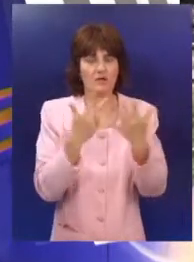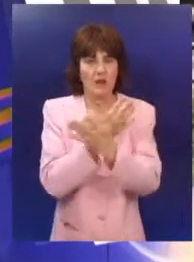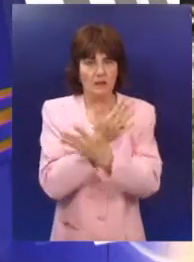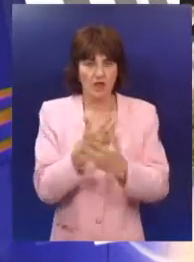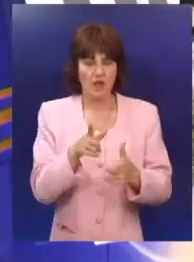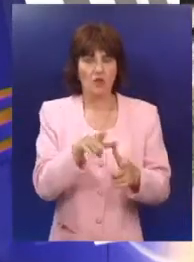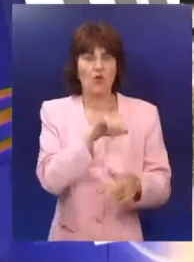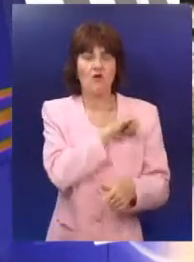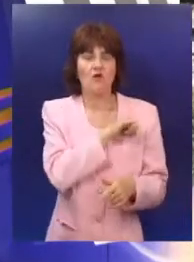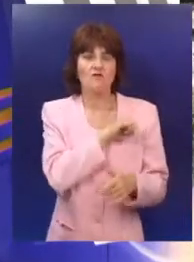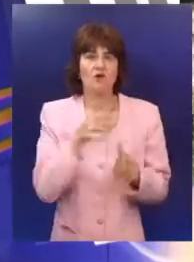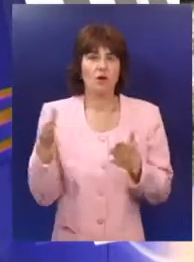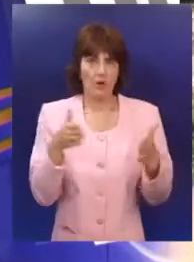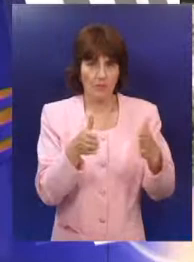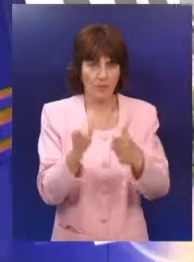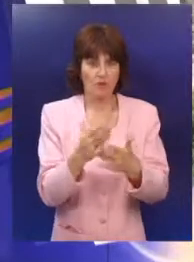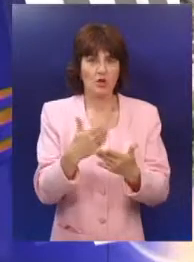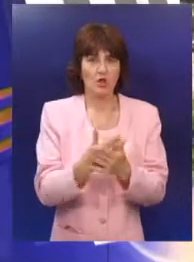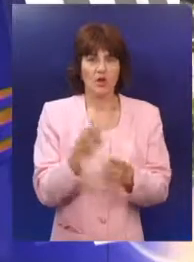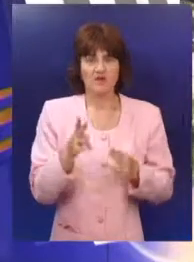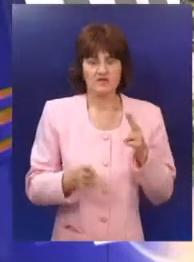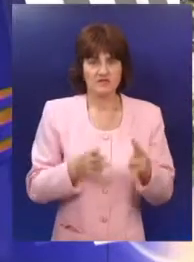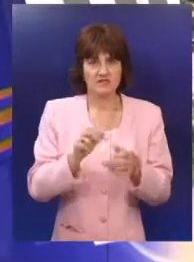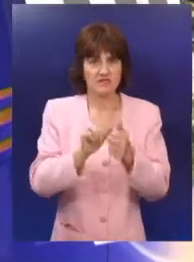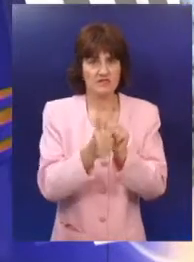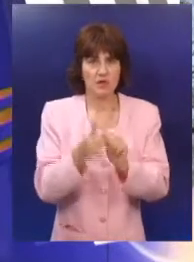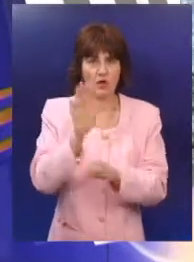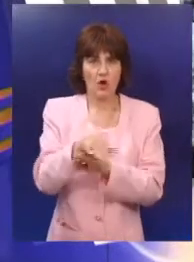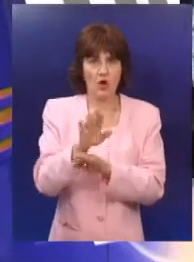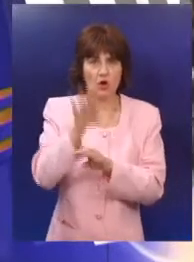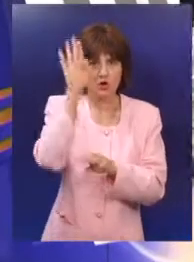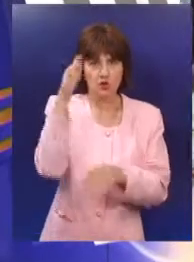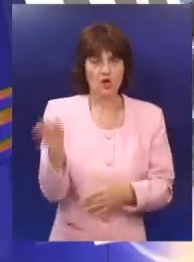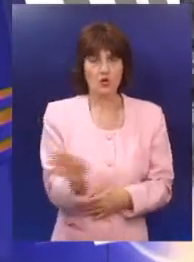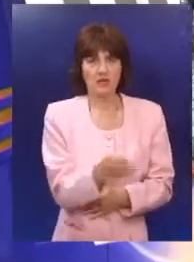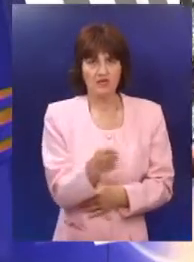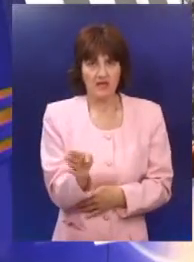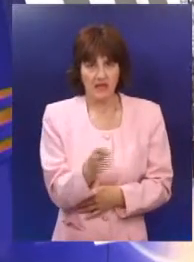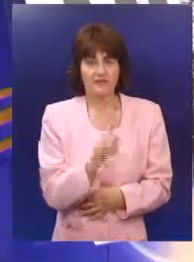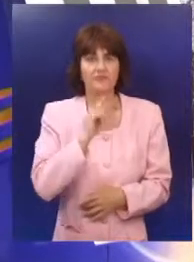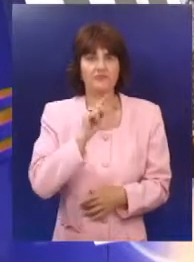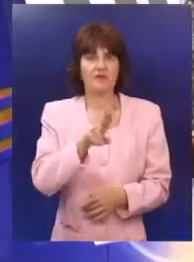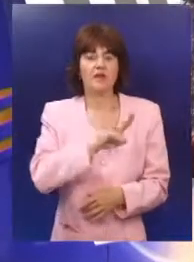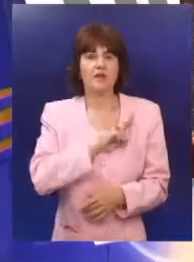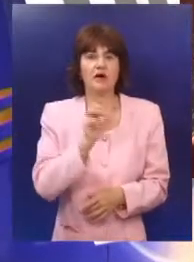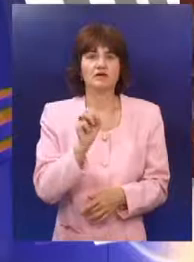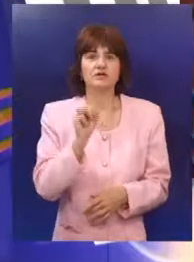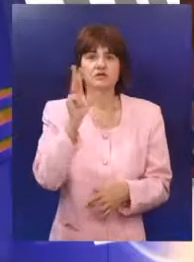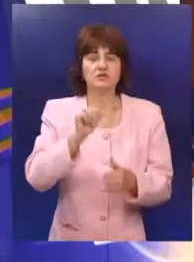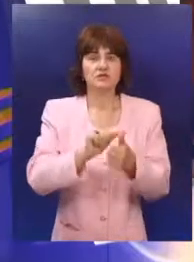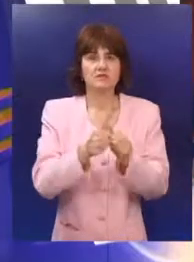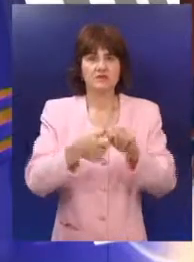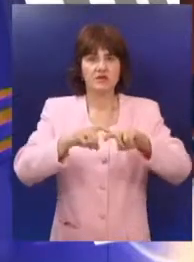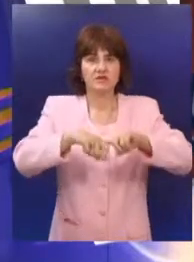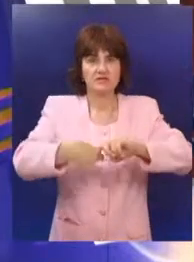je kompanija Vojput. Urađene su i nove staze kao i sportski tereni za košarku i tenis. Ugradilo se i 14 sprava na